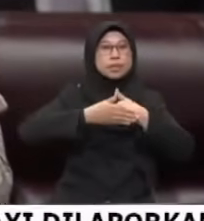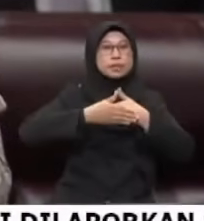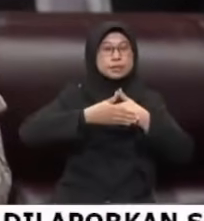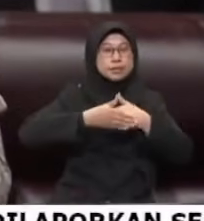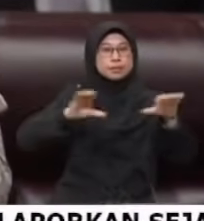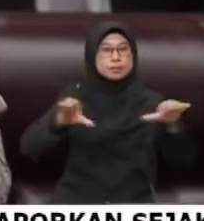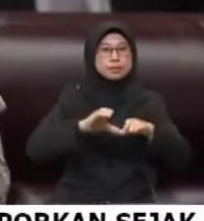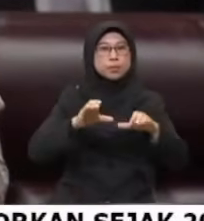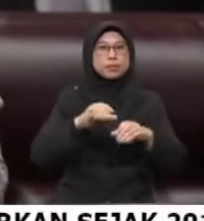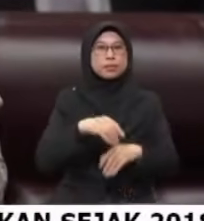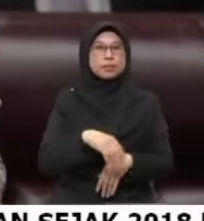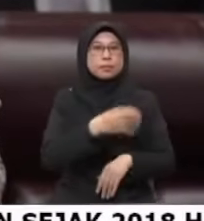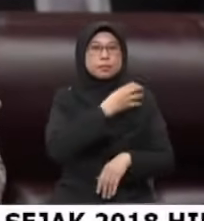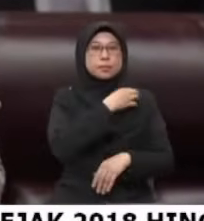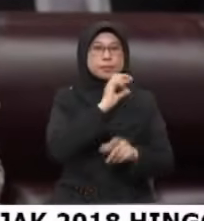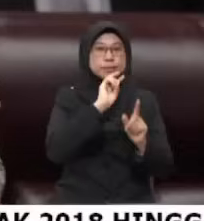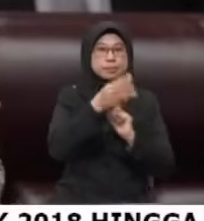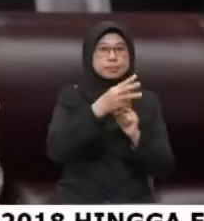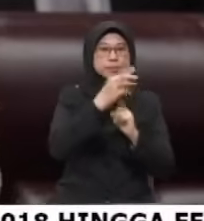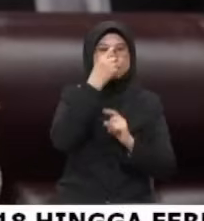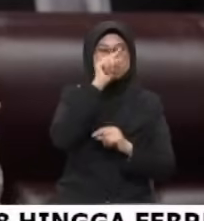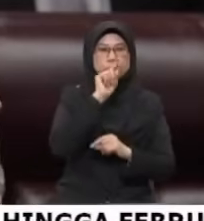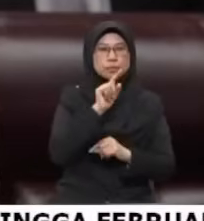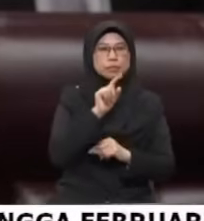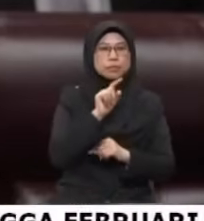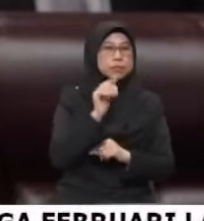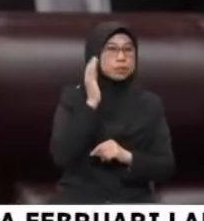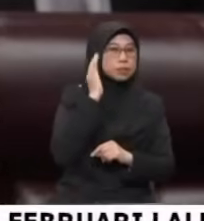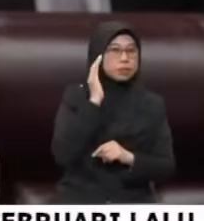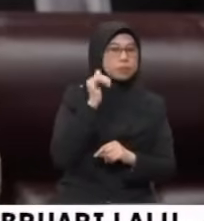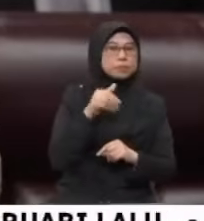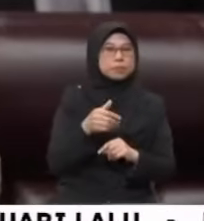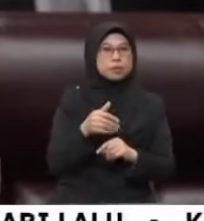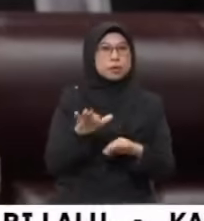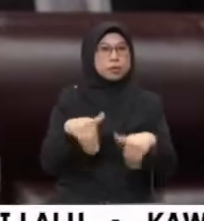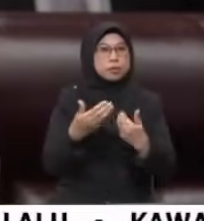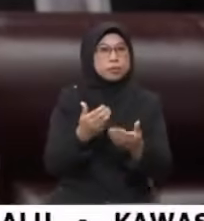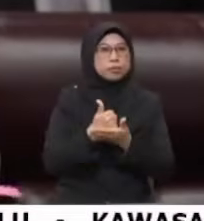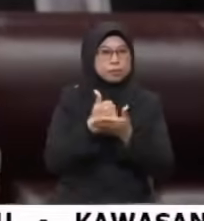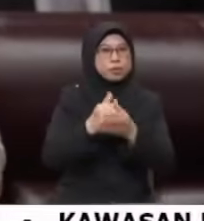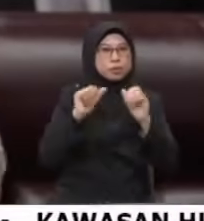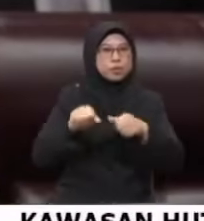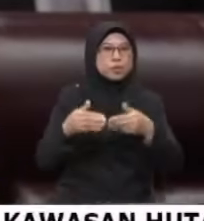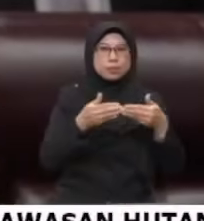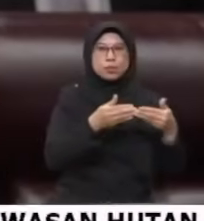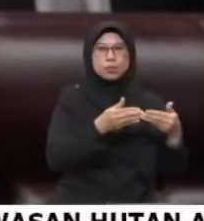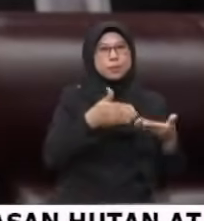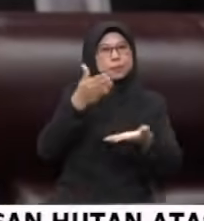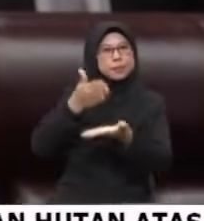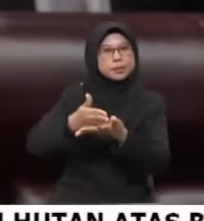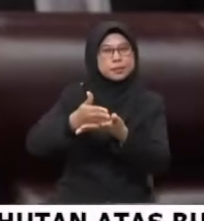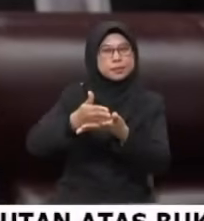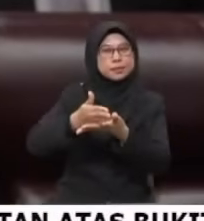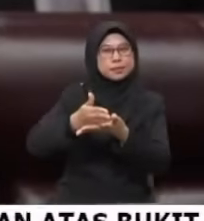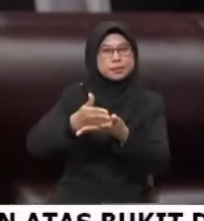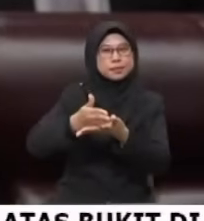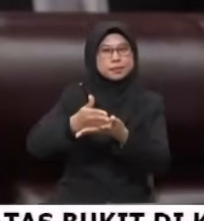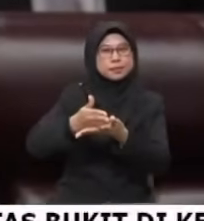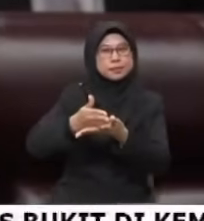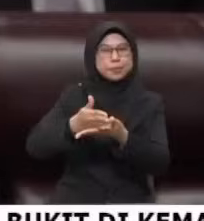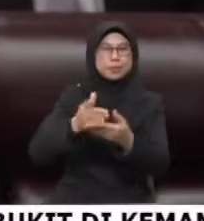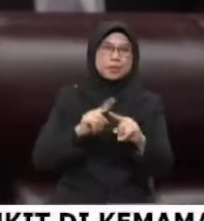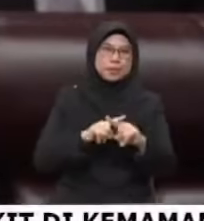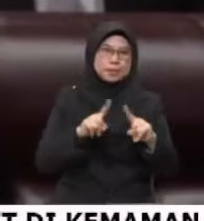dibuat oleh JKM untuk menentukan sama ada bantuan itu dapat disambung ataupun tidak